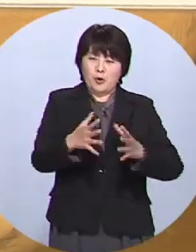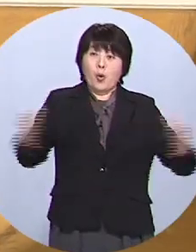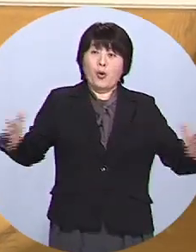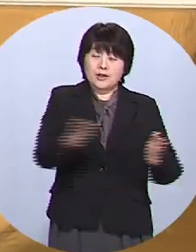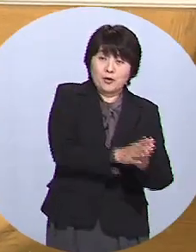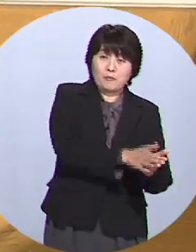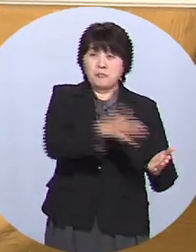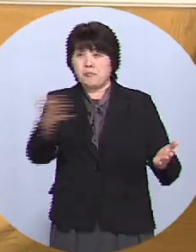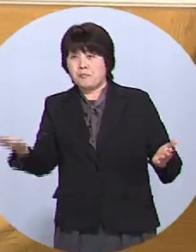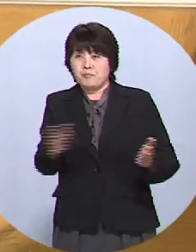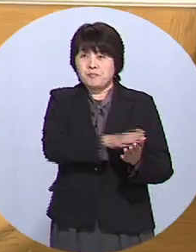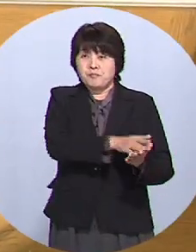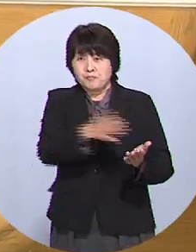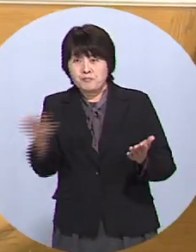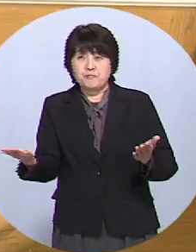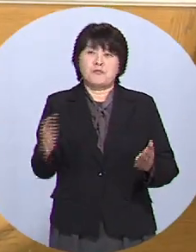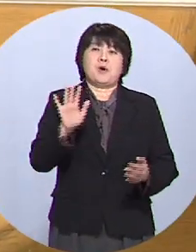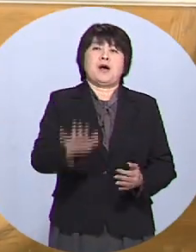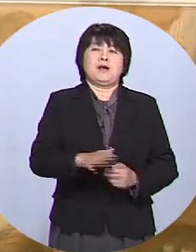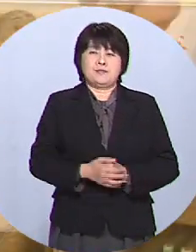つけましたよ。